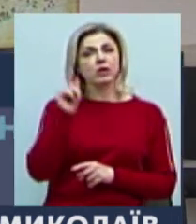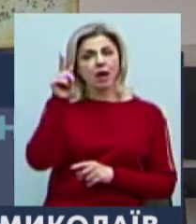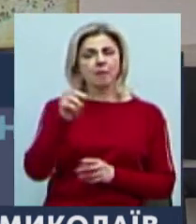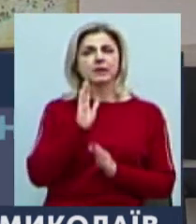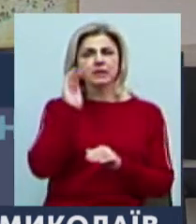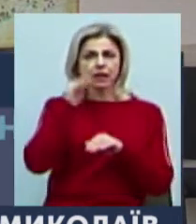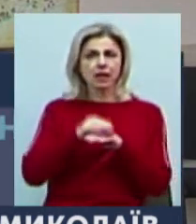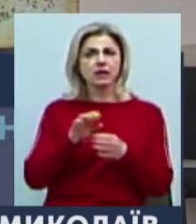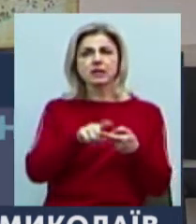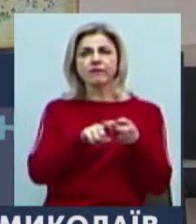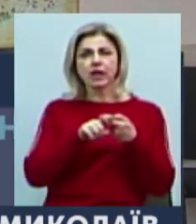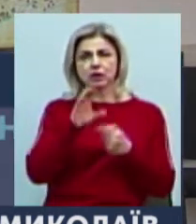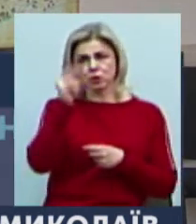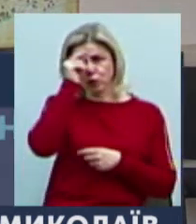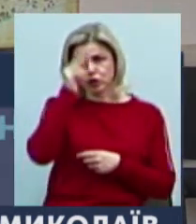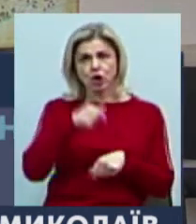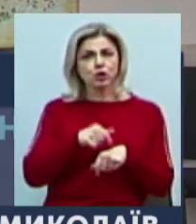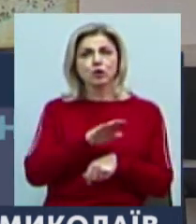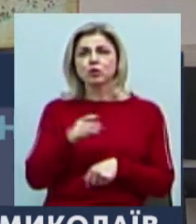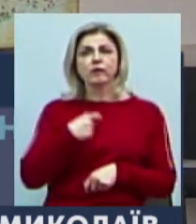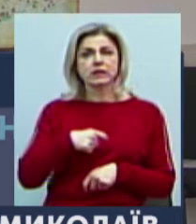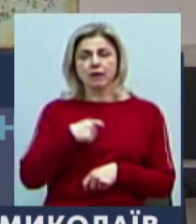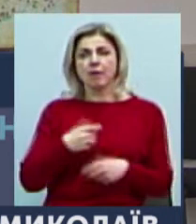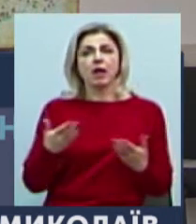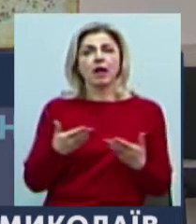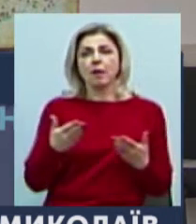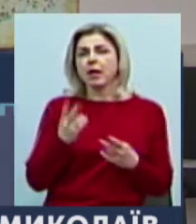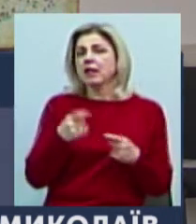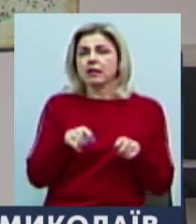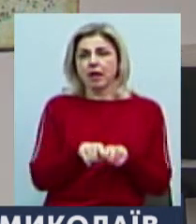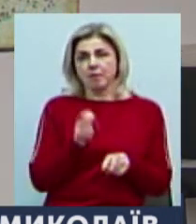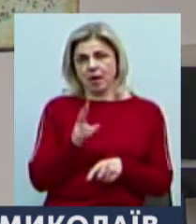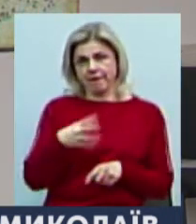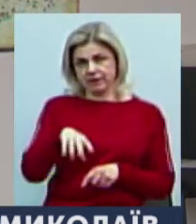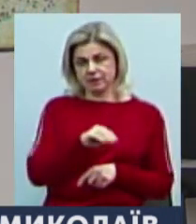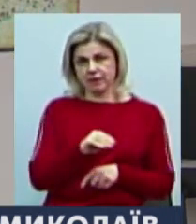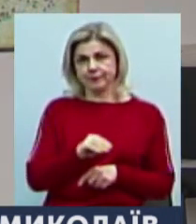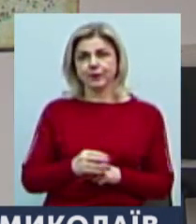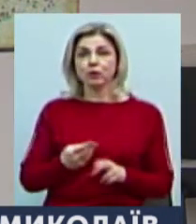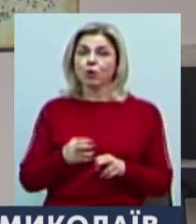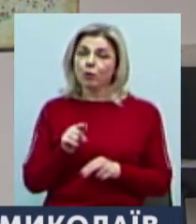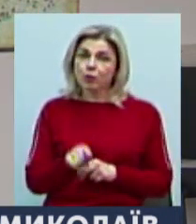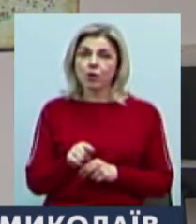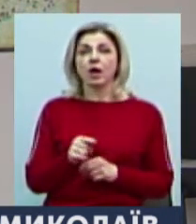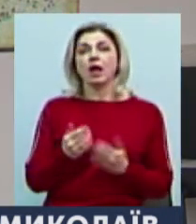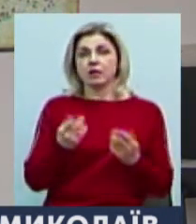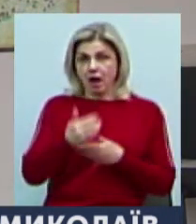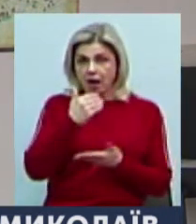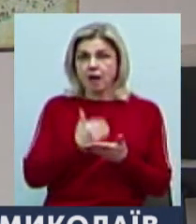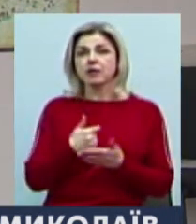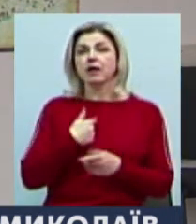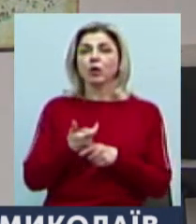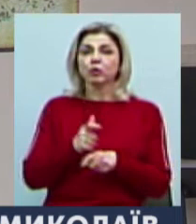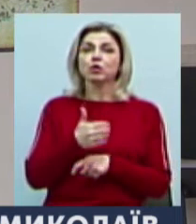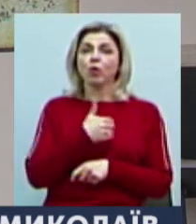учнями, і вони не відчувають себе якимись покинутими чи якимись не такими, як усі. Тобто, наразі я дуже хочу,